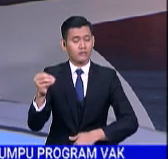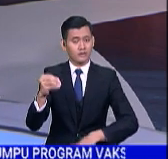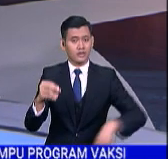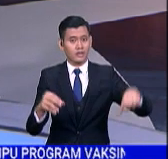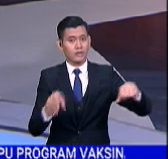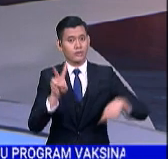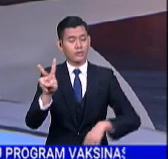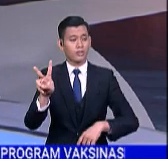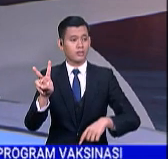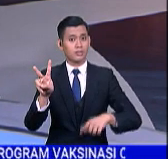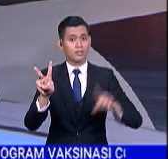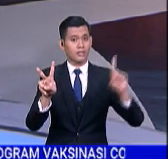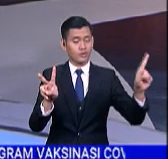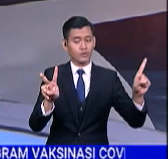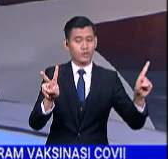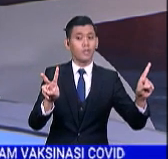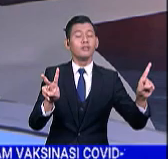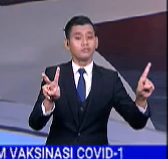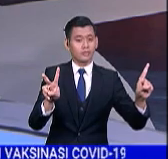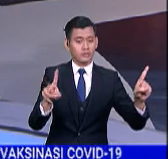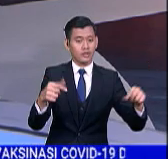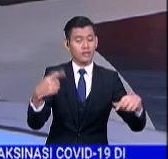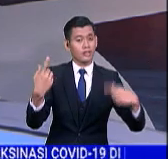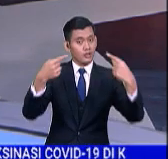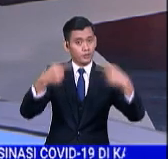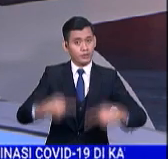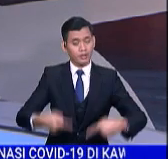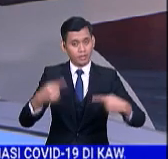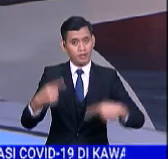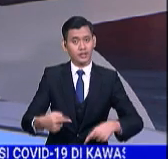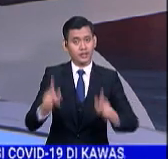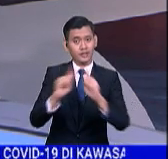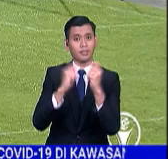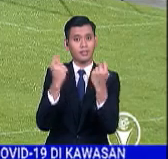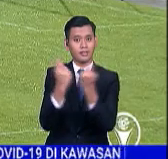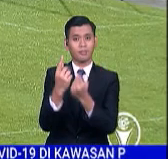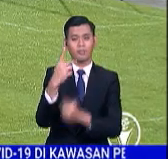2-1 kepada Kuala Lumpur City FC malam tadi.